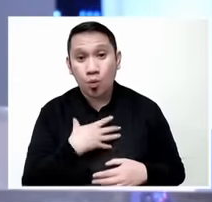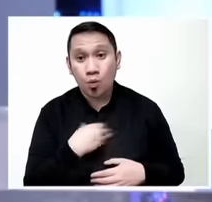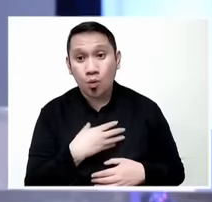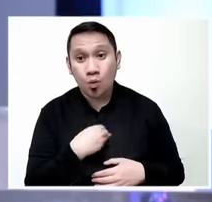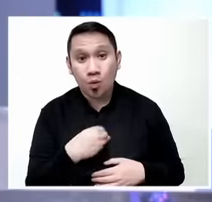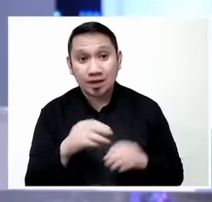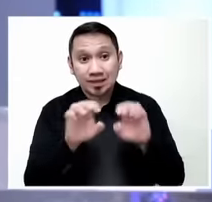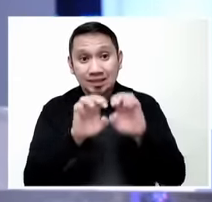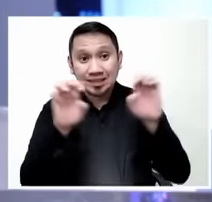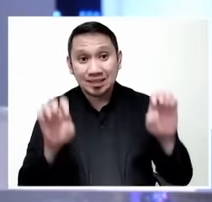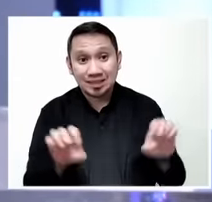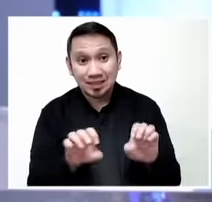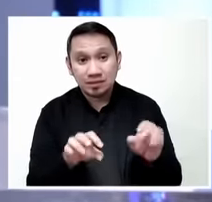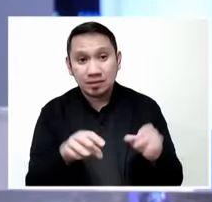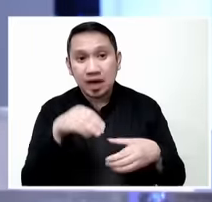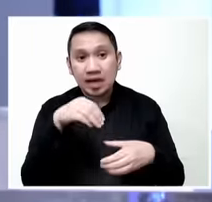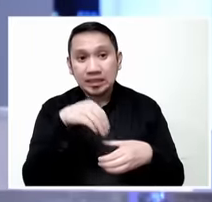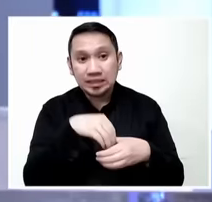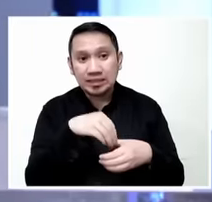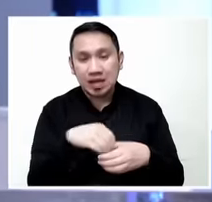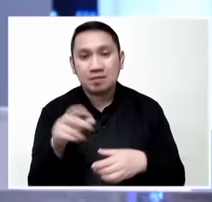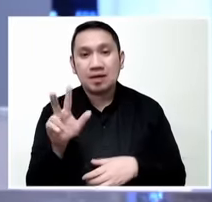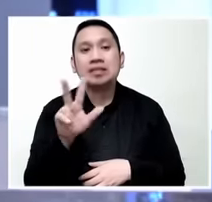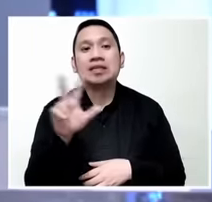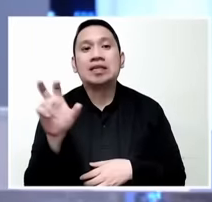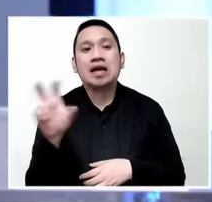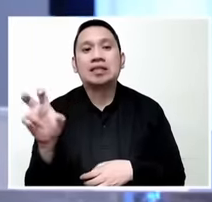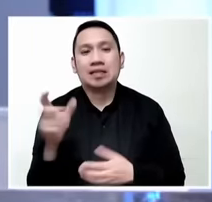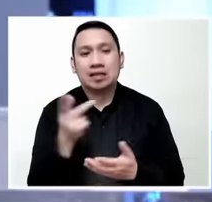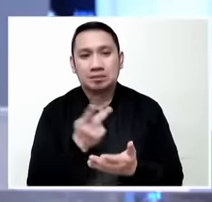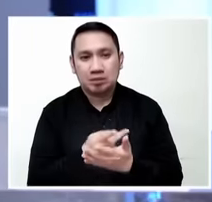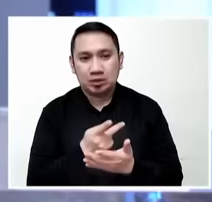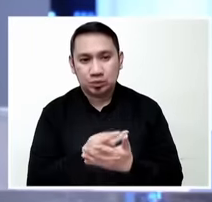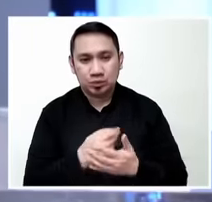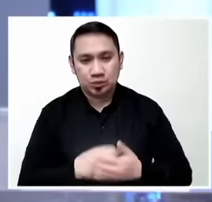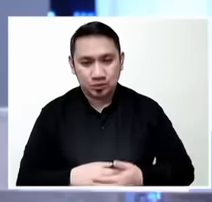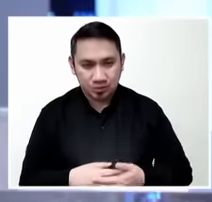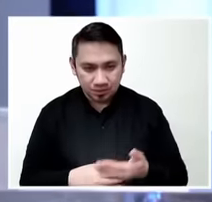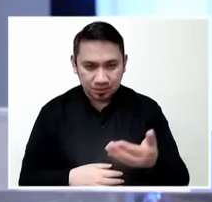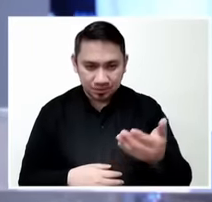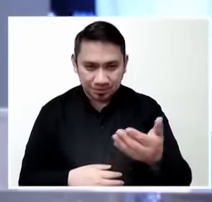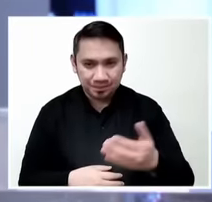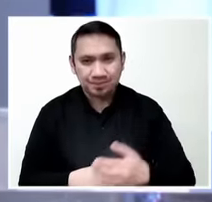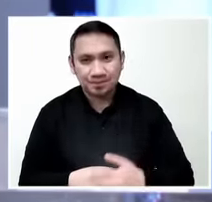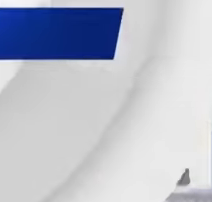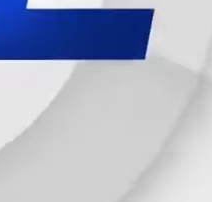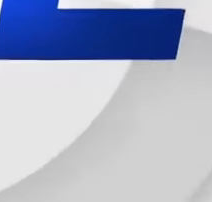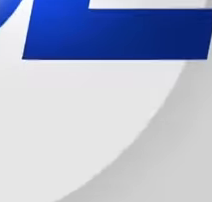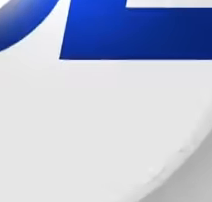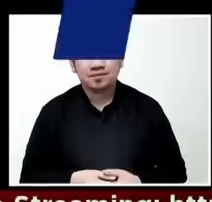lamang tigta 300 piso. Nagpa-patrol si Ann Ambrosio.